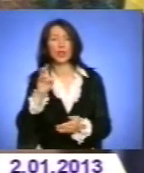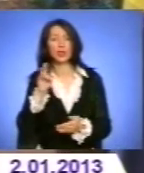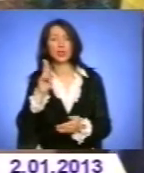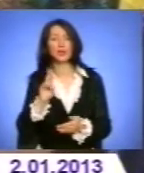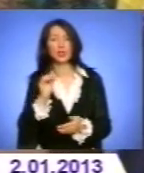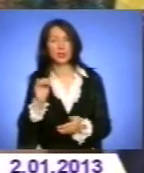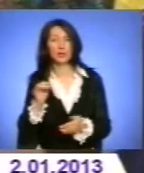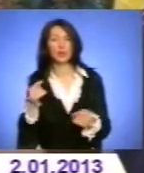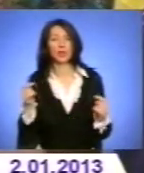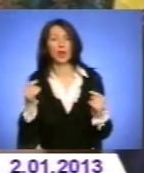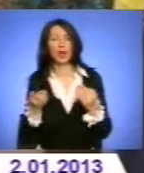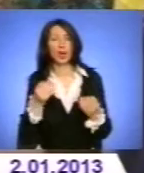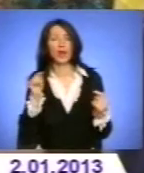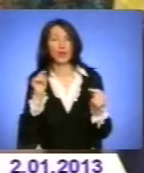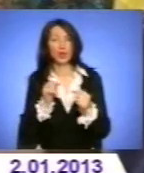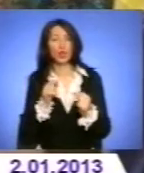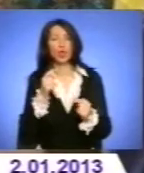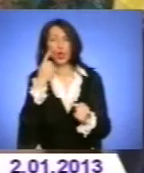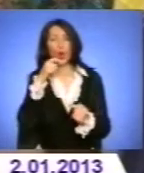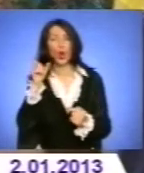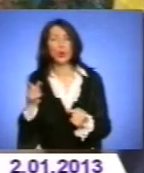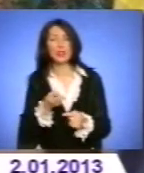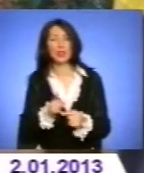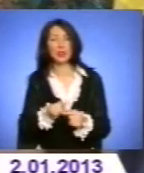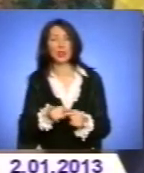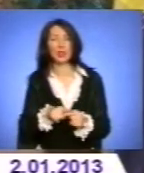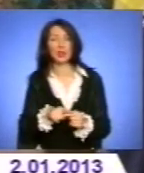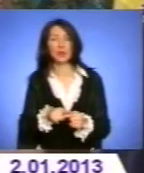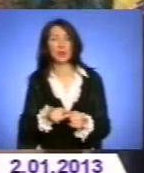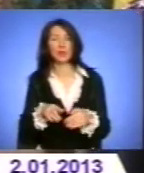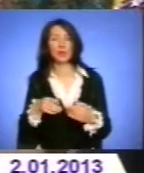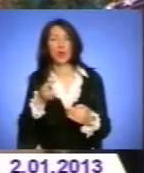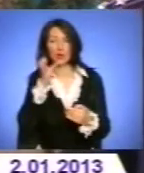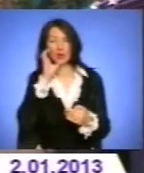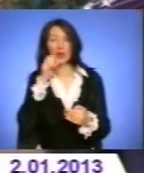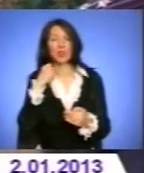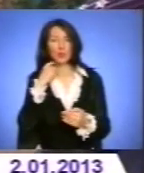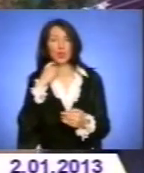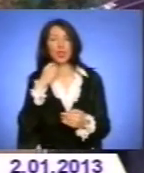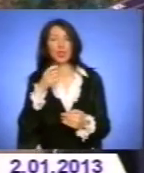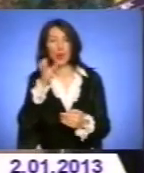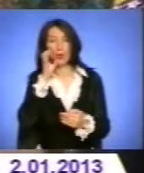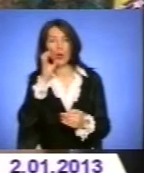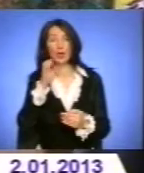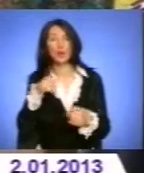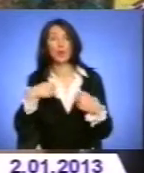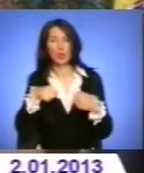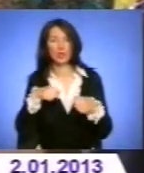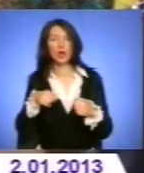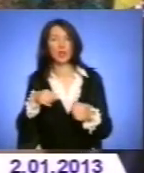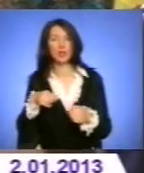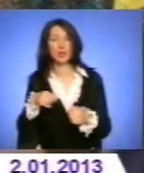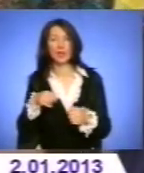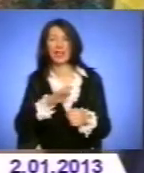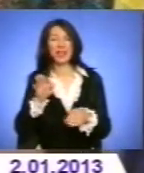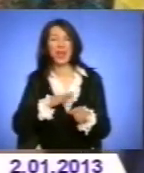відносно осіб, які дали для вжиття спиртні напої неповнолітнім, на сьогоднішній день вирішується